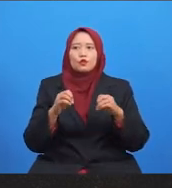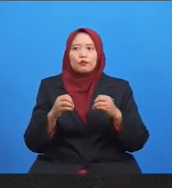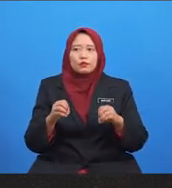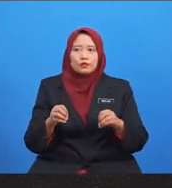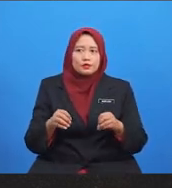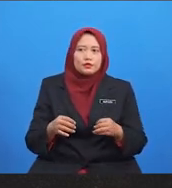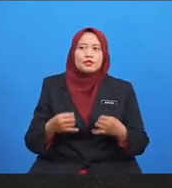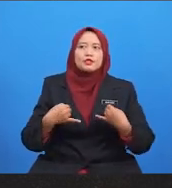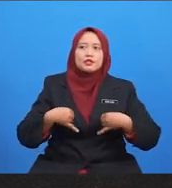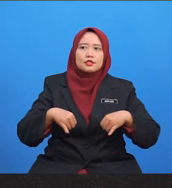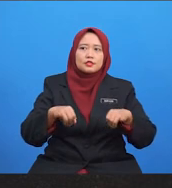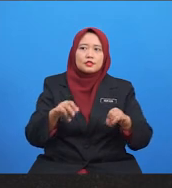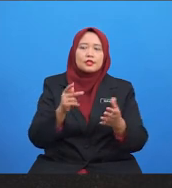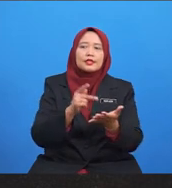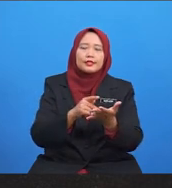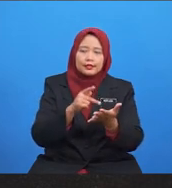tutup kurungan.